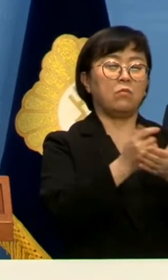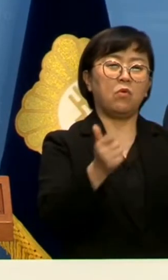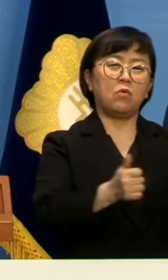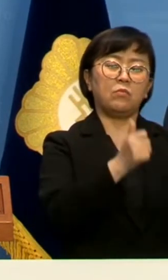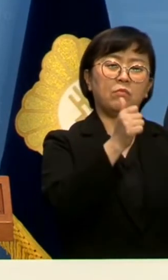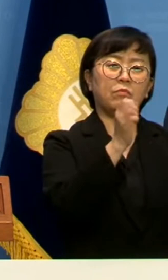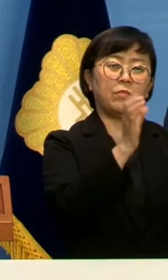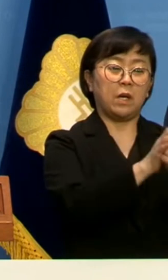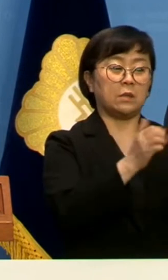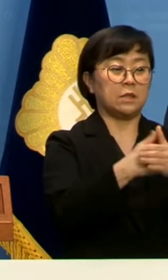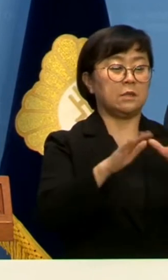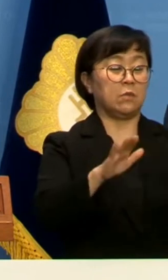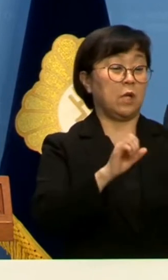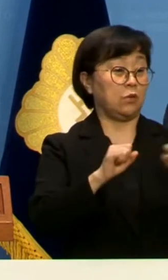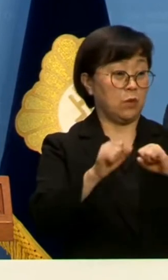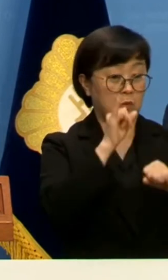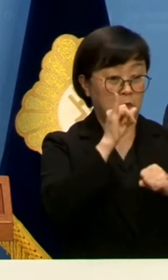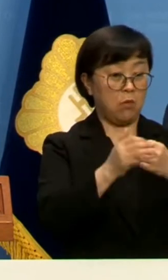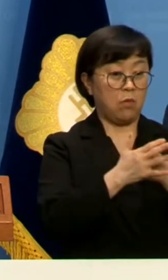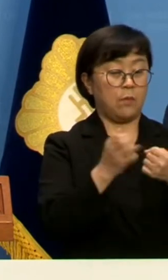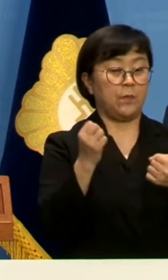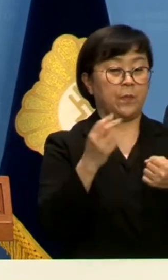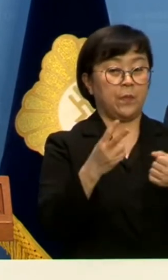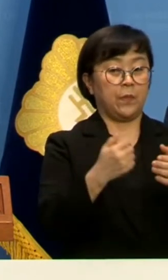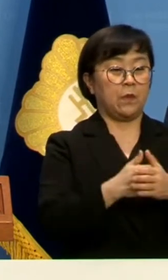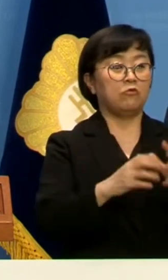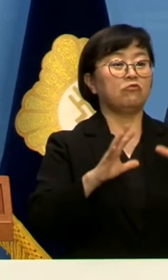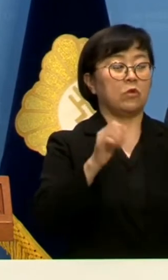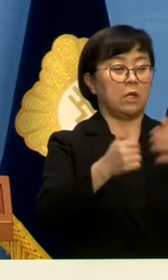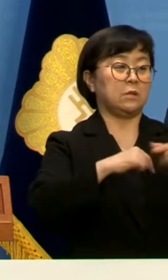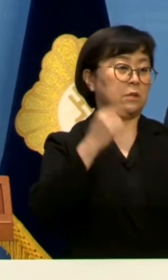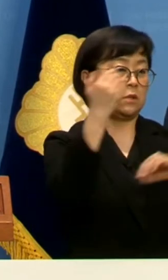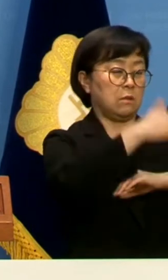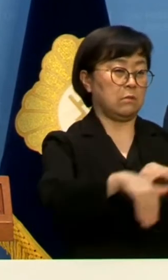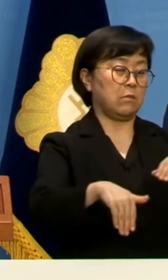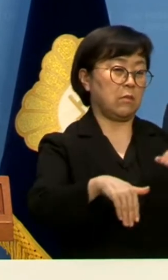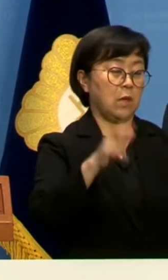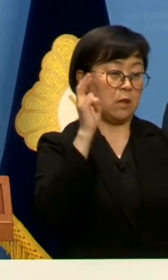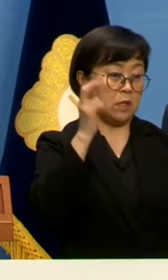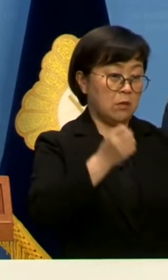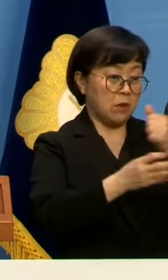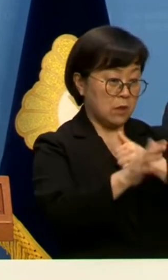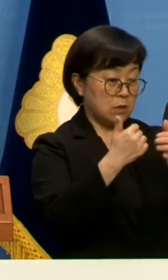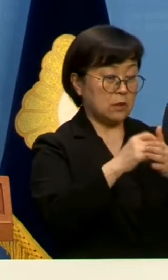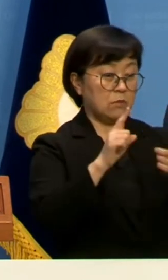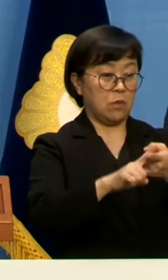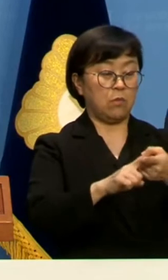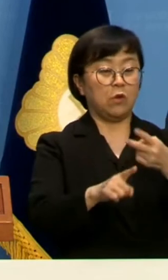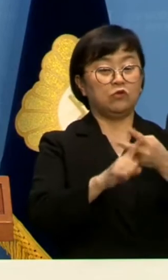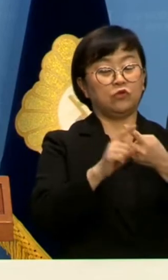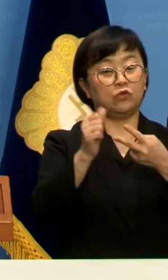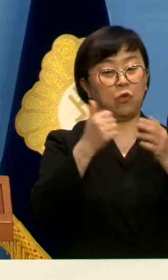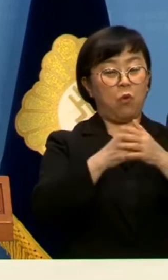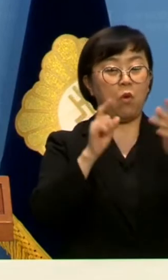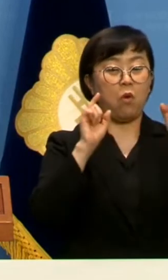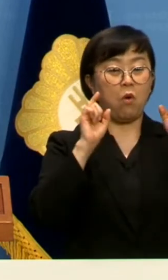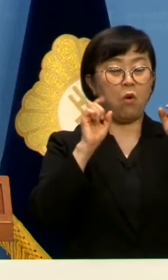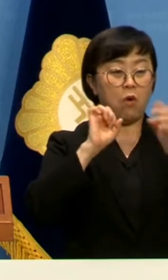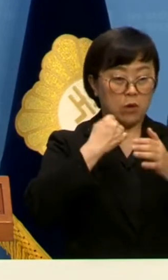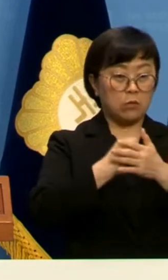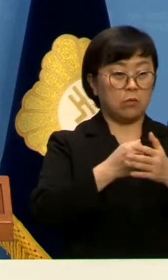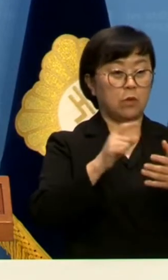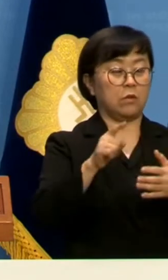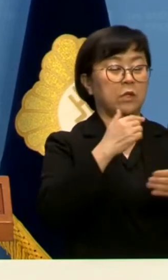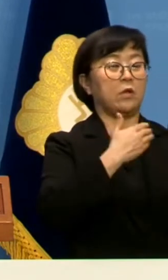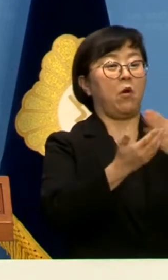선임되어 현재까지 활동하고 있으며 국가 정책이 기업에 미치는 영향과 도산한 중소기업의 어려움을 현장에서